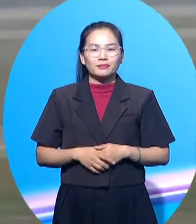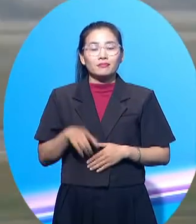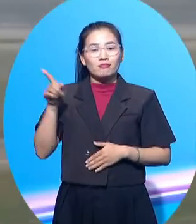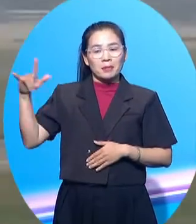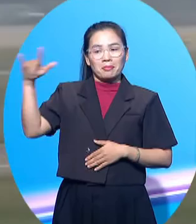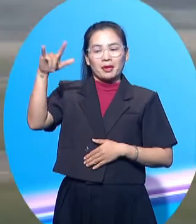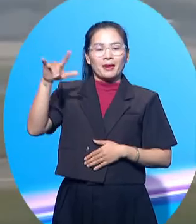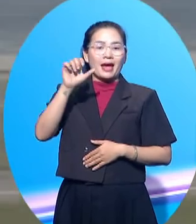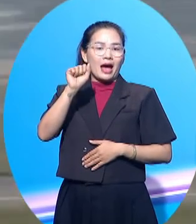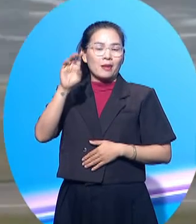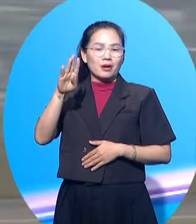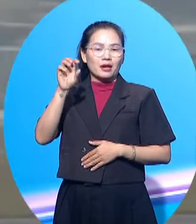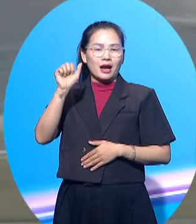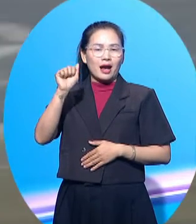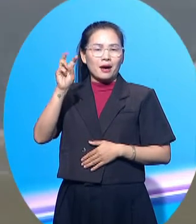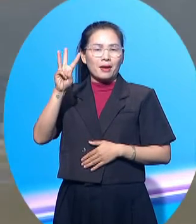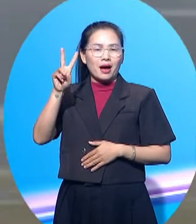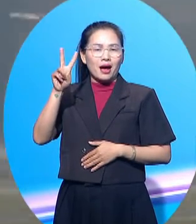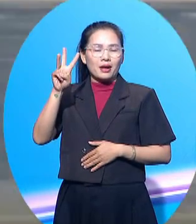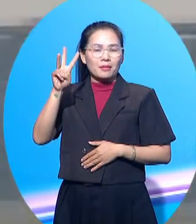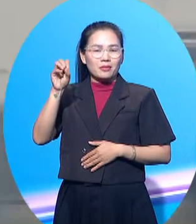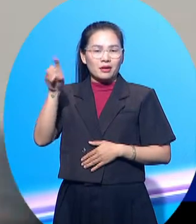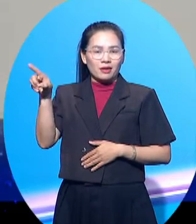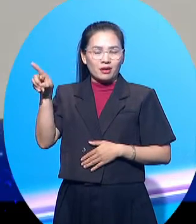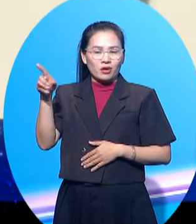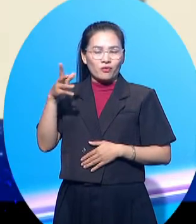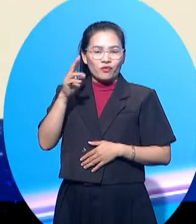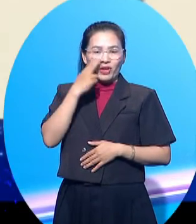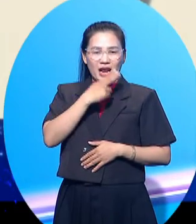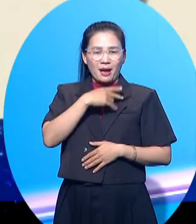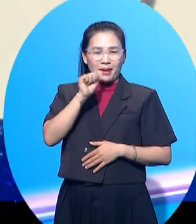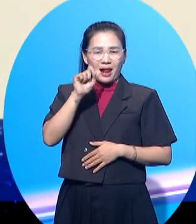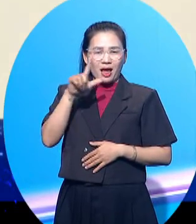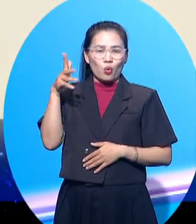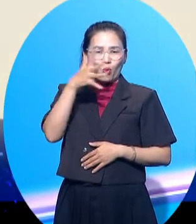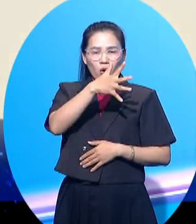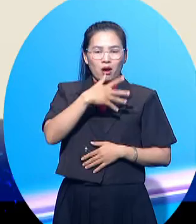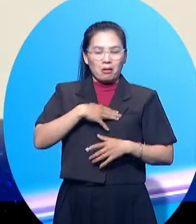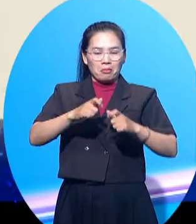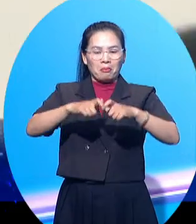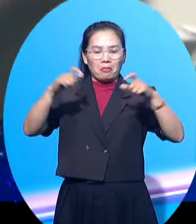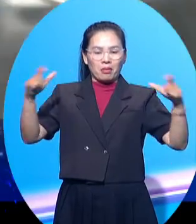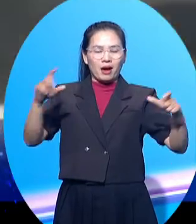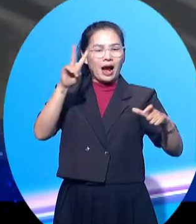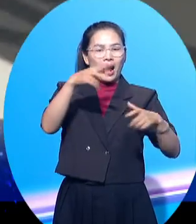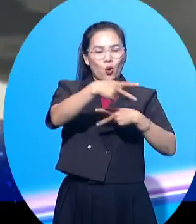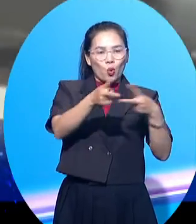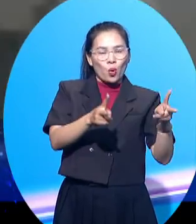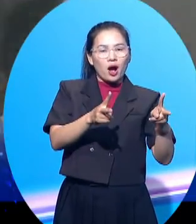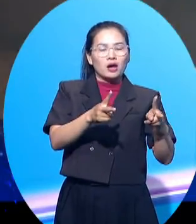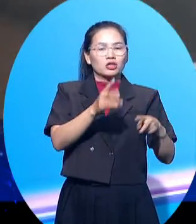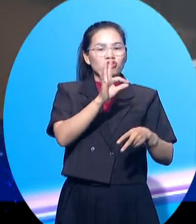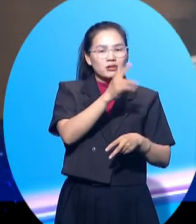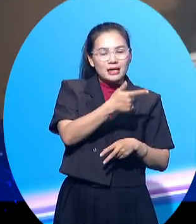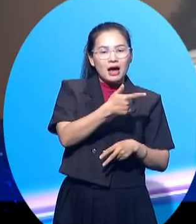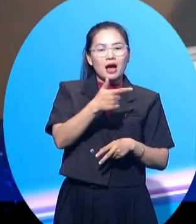Máy bay Airbus A320neo của Vietnam Airlines có 182 chỗ với hai khoang thương gia và phổ thông. Với thế hệ động cơ